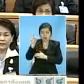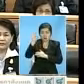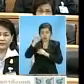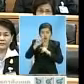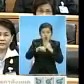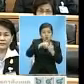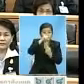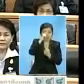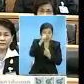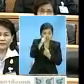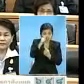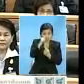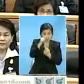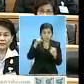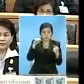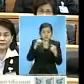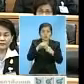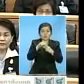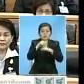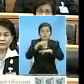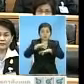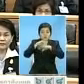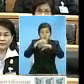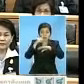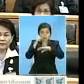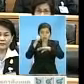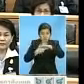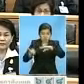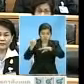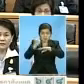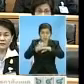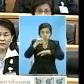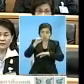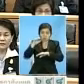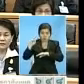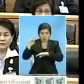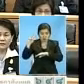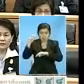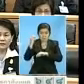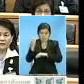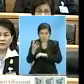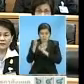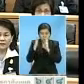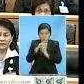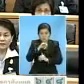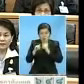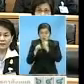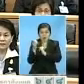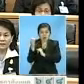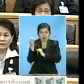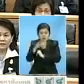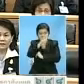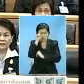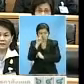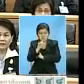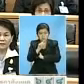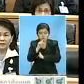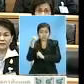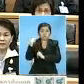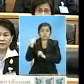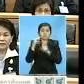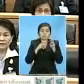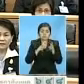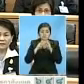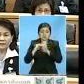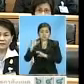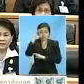แรกเข้ามาเป็นอีกจำนวนมากนะครับจำนวนมากครับเพราะฉะนั้นมันก็มีข้อสังเกตอยู่2อย่างว่ากระบวน